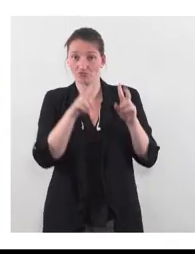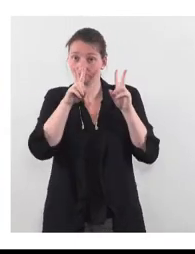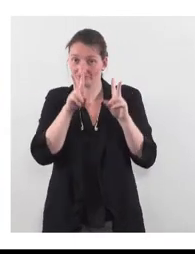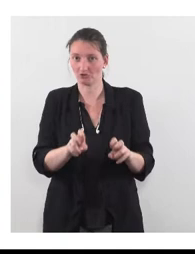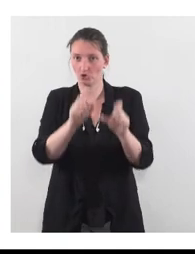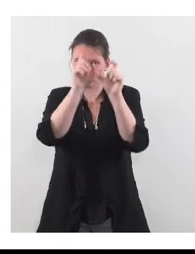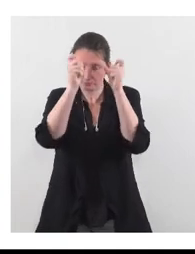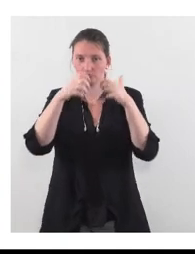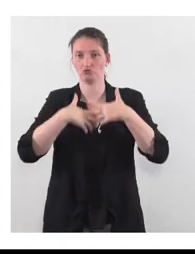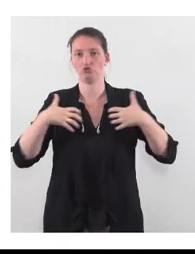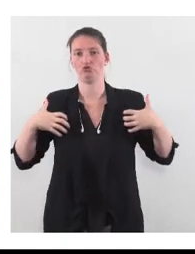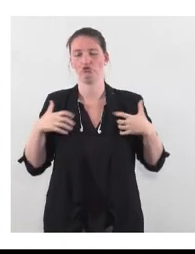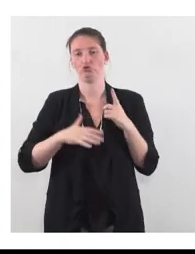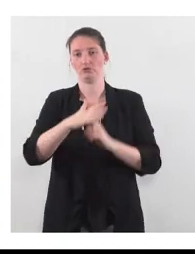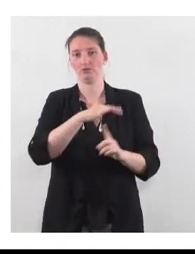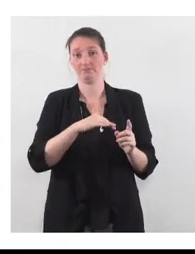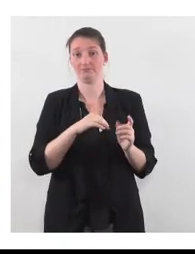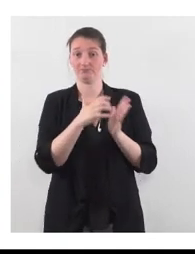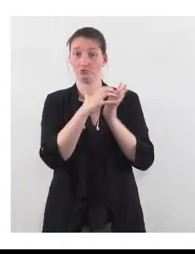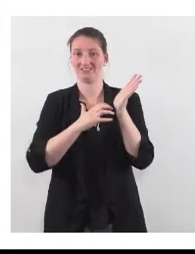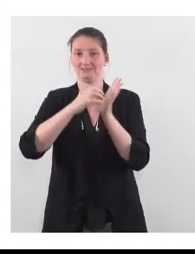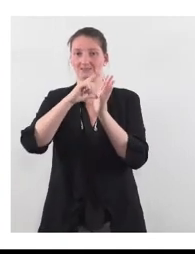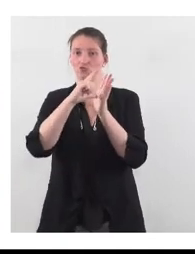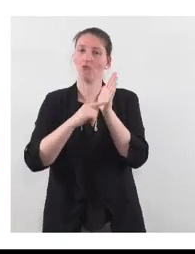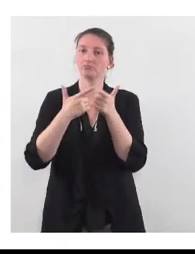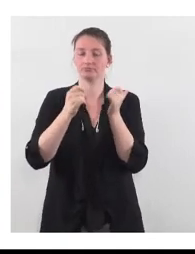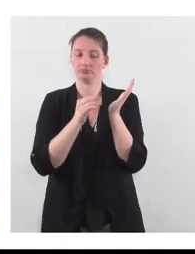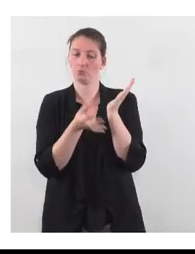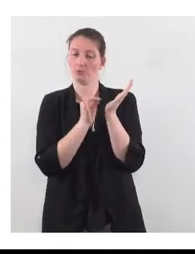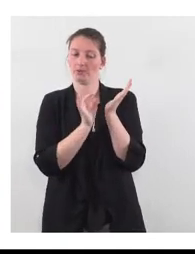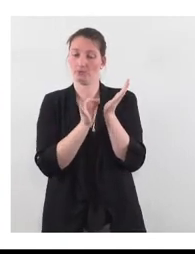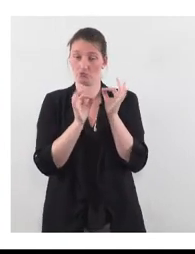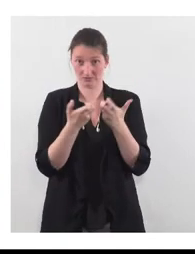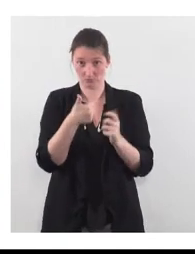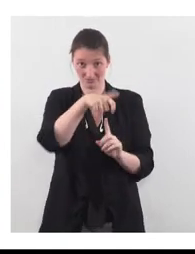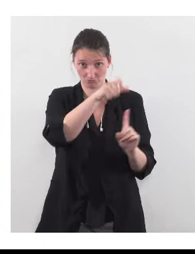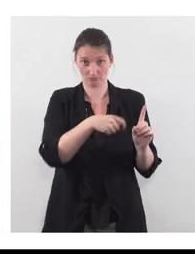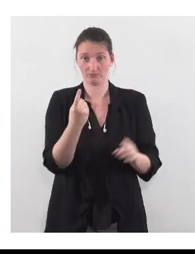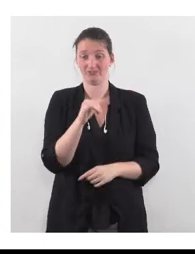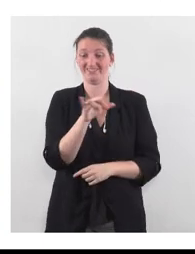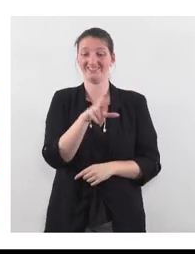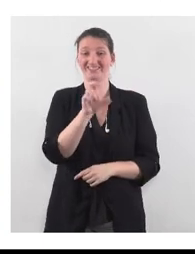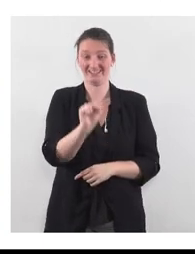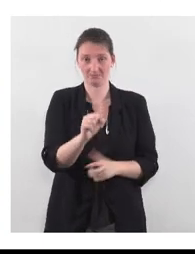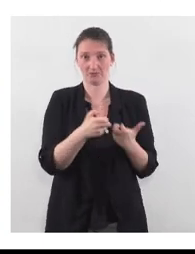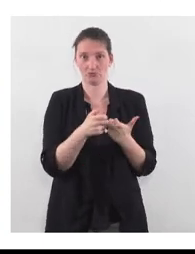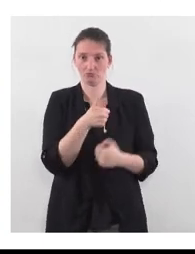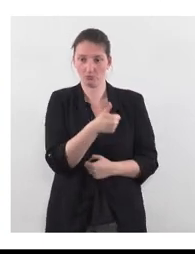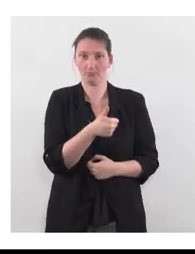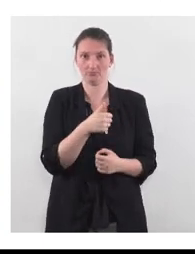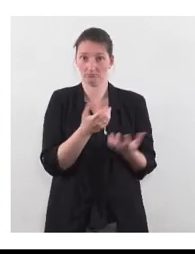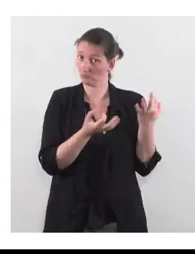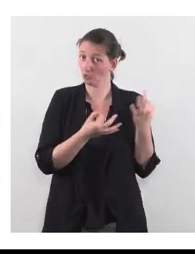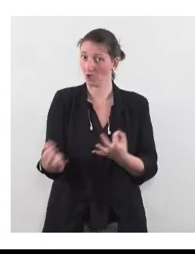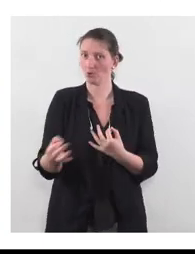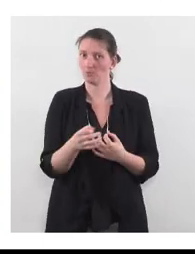notamment, d'éplucher les textes. Hein, notamment un chercheur de l'IRES nous dépiote, pardon le terme,